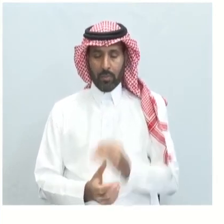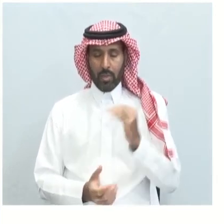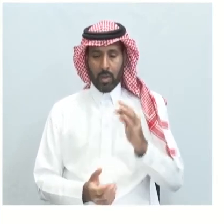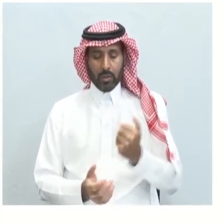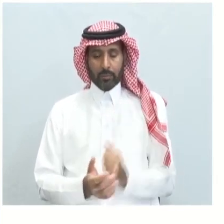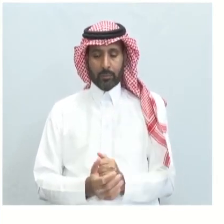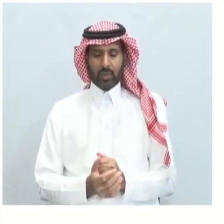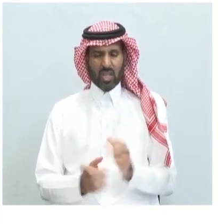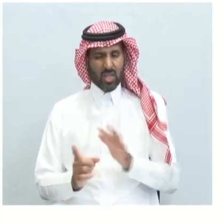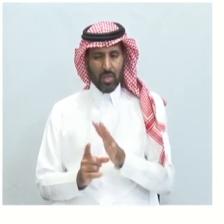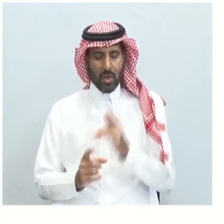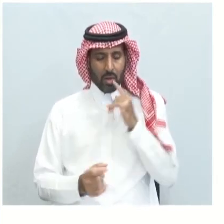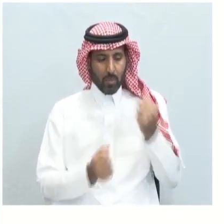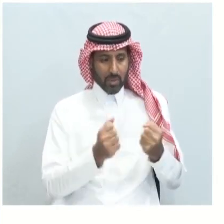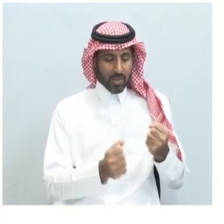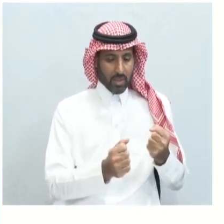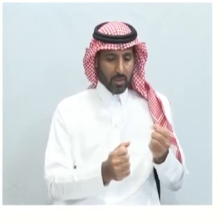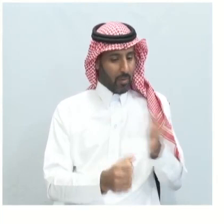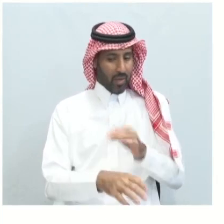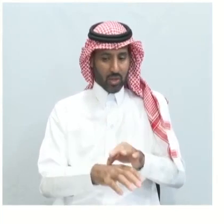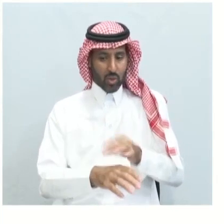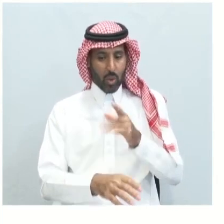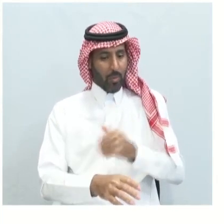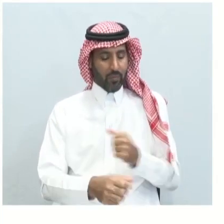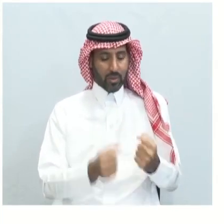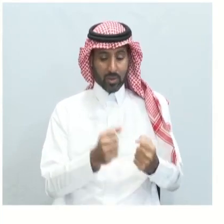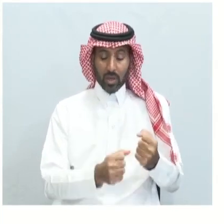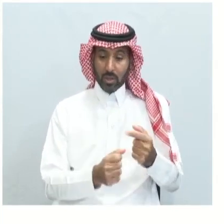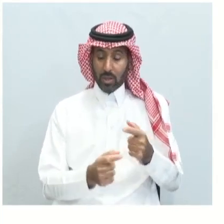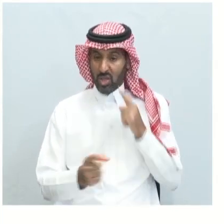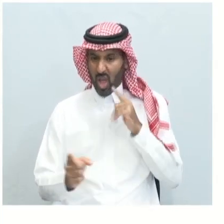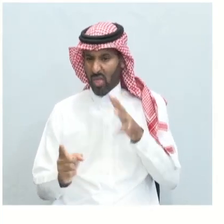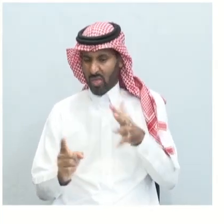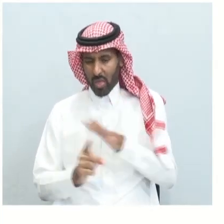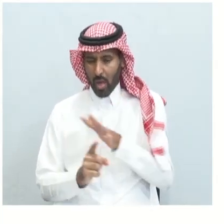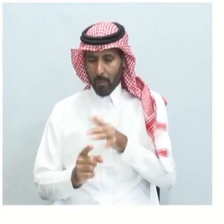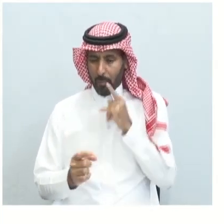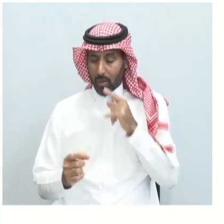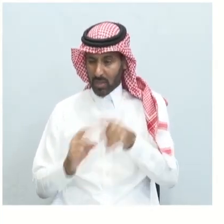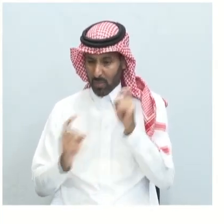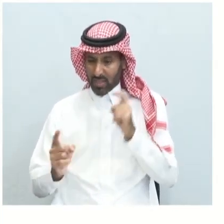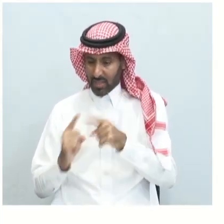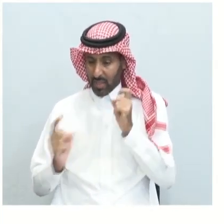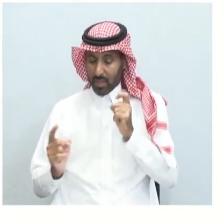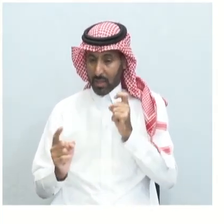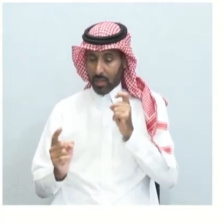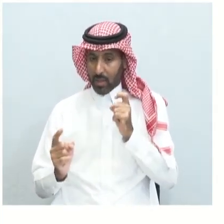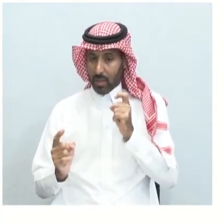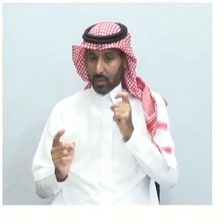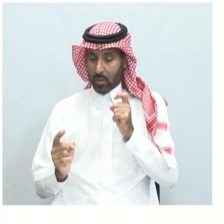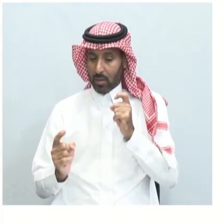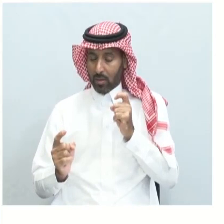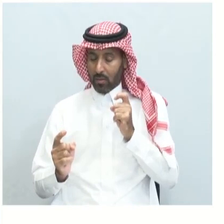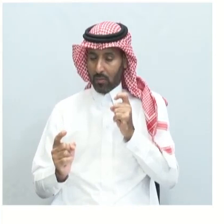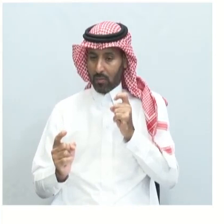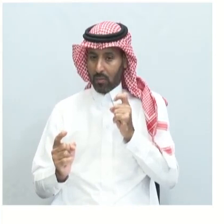الثالثه قد تتاثر المركبات ذاتيه القياده سلبا بالهجمات السبانيه كما تعلمنا قبل قليل ان هناك